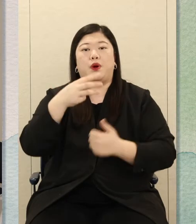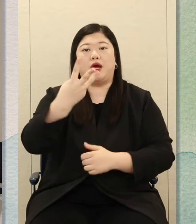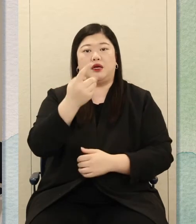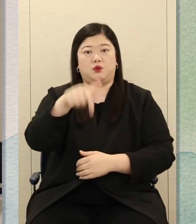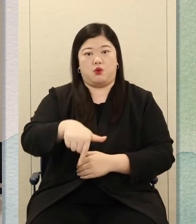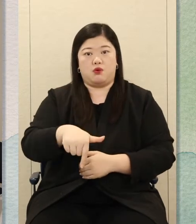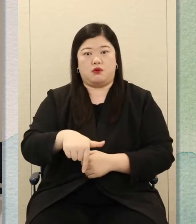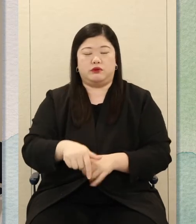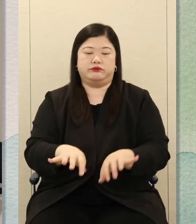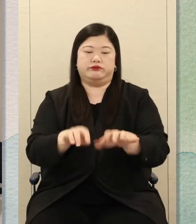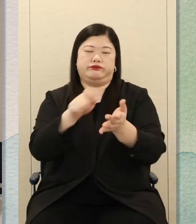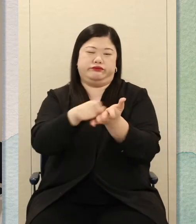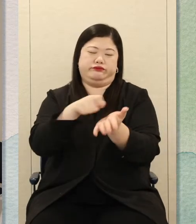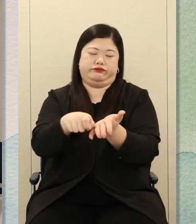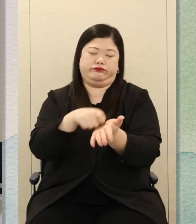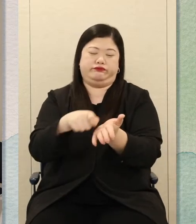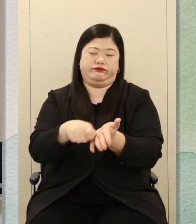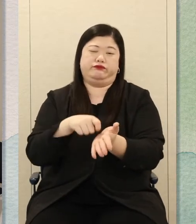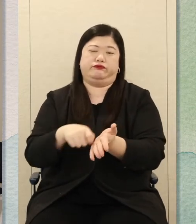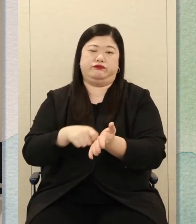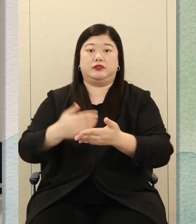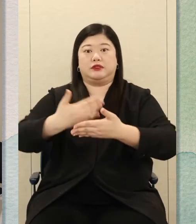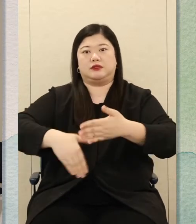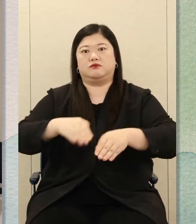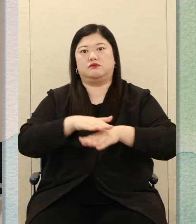것들을 다 모아서